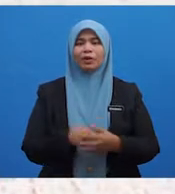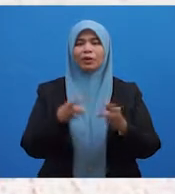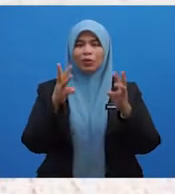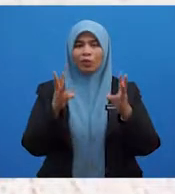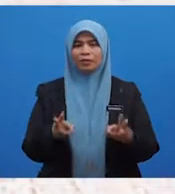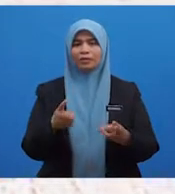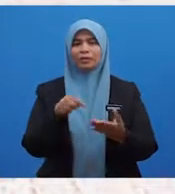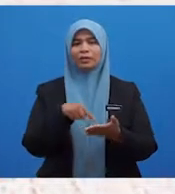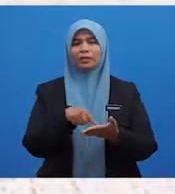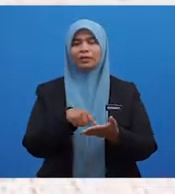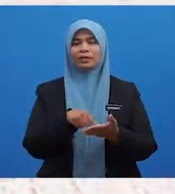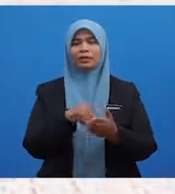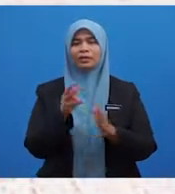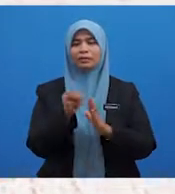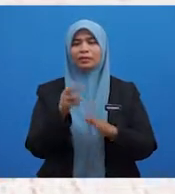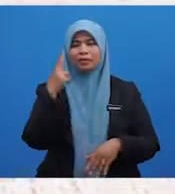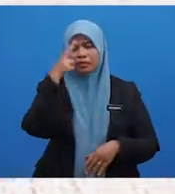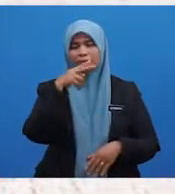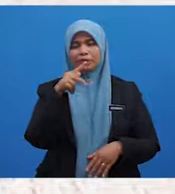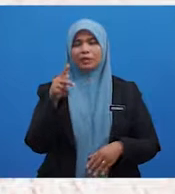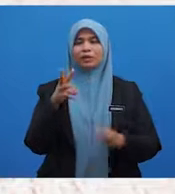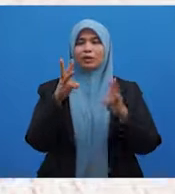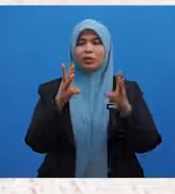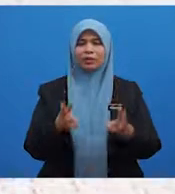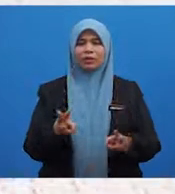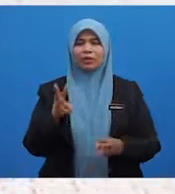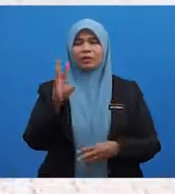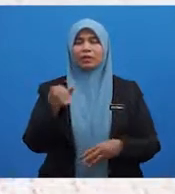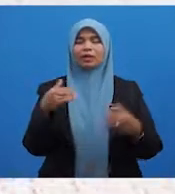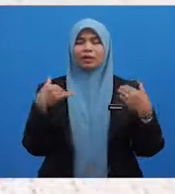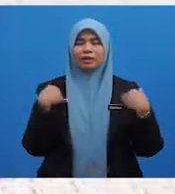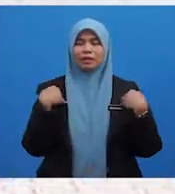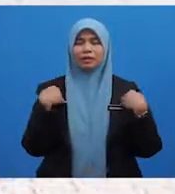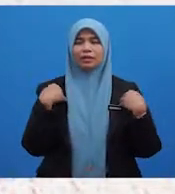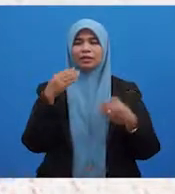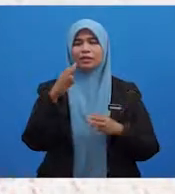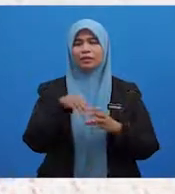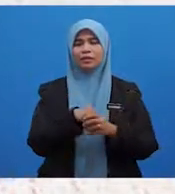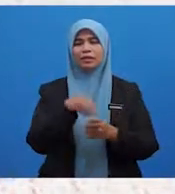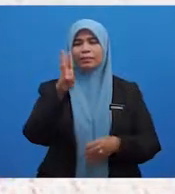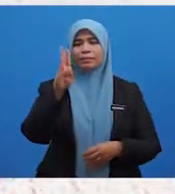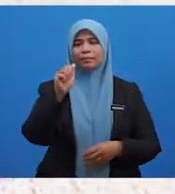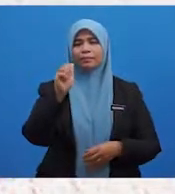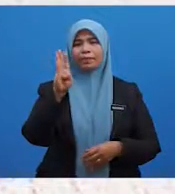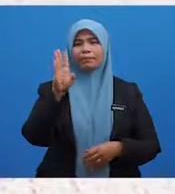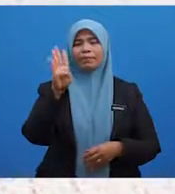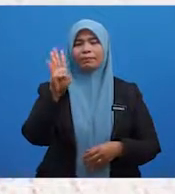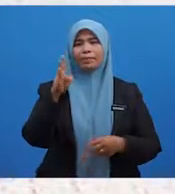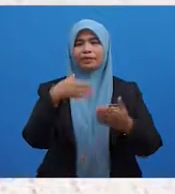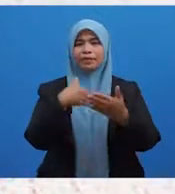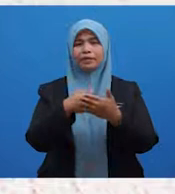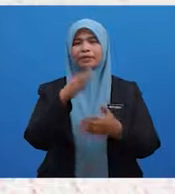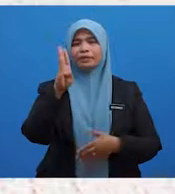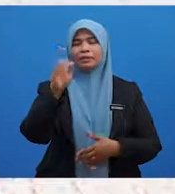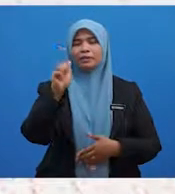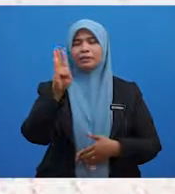Watak-watak ini merupakan watak yang terdapat pada bab 4 hingga bab 10,